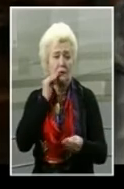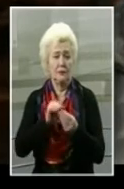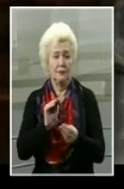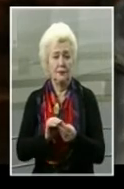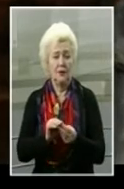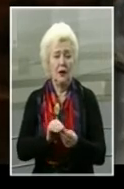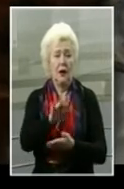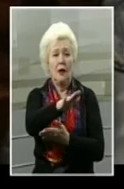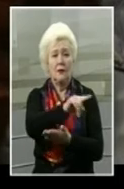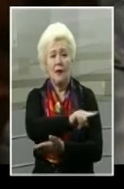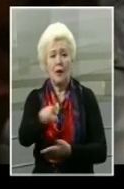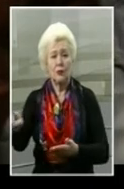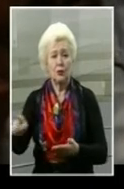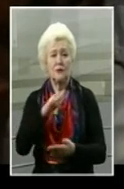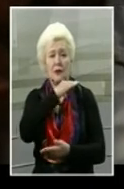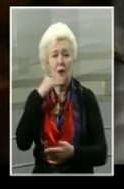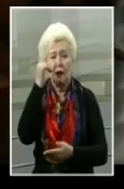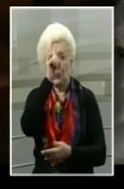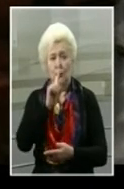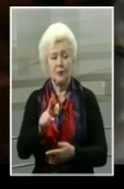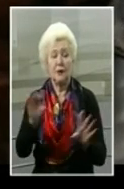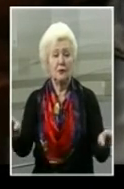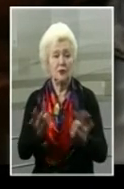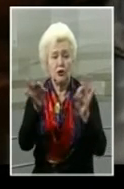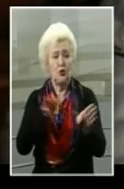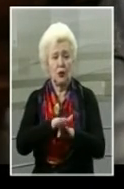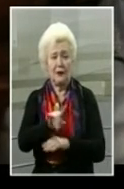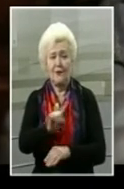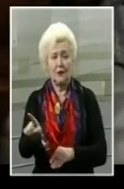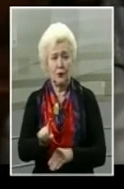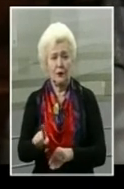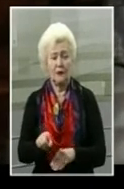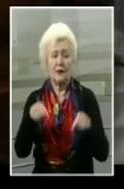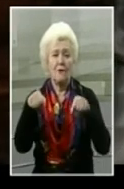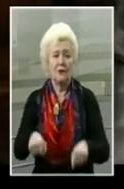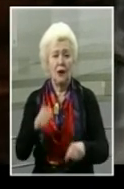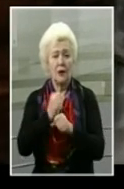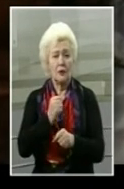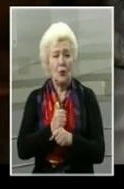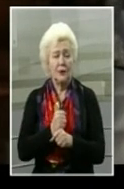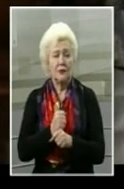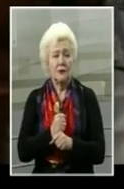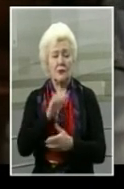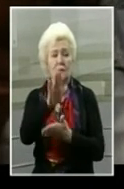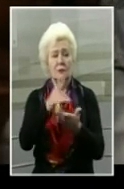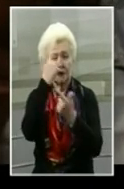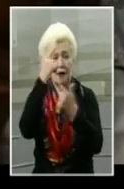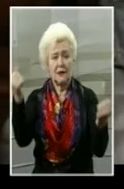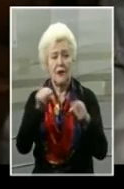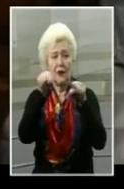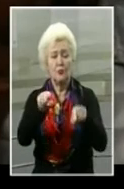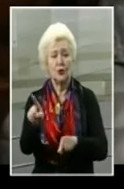На протязі вже багатьох місяців нічого не відбувається. Тобто влада робить заяви про те,